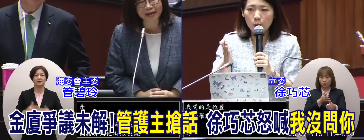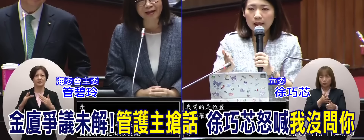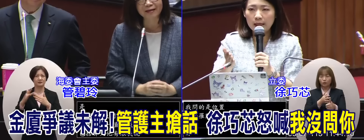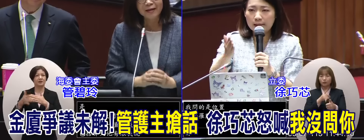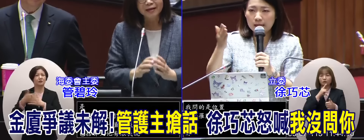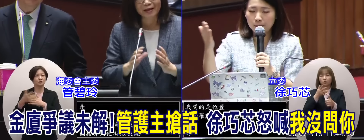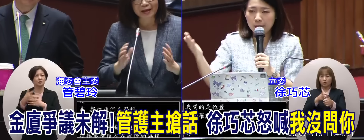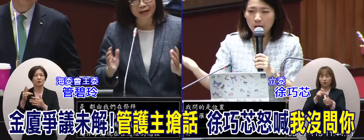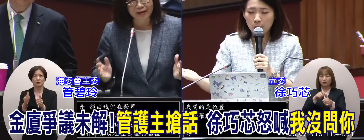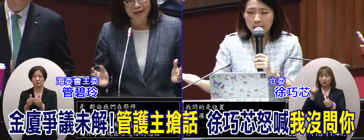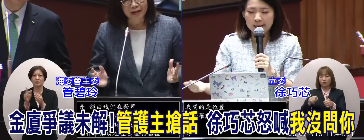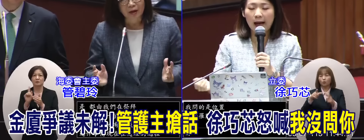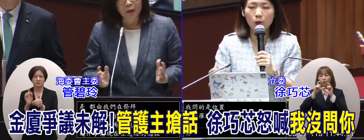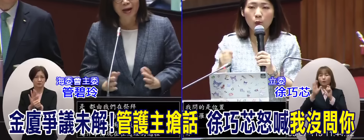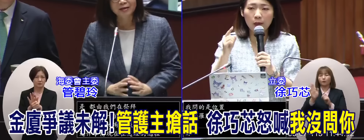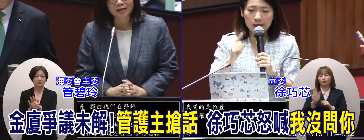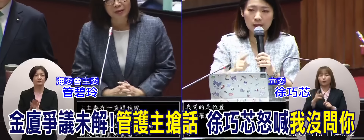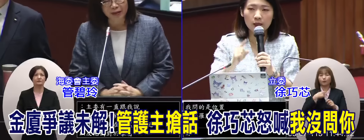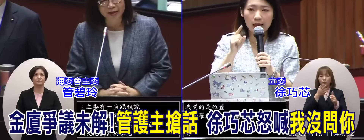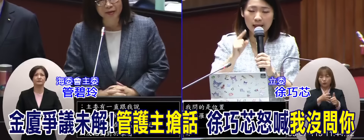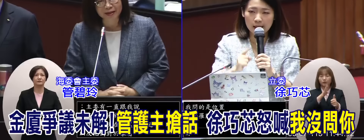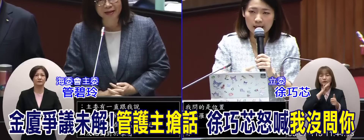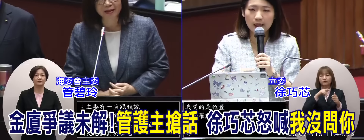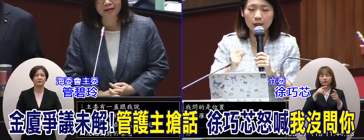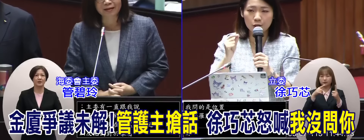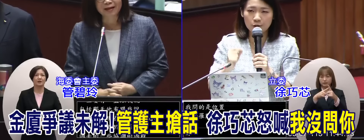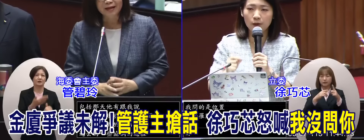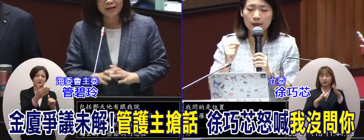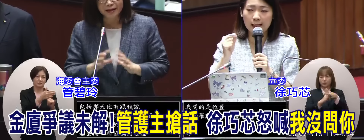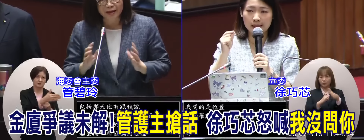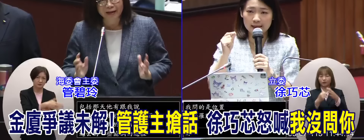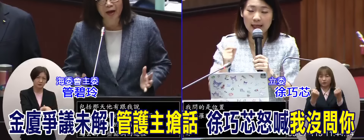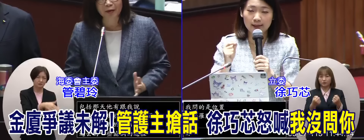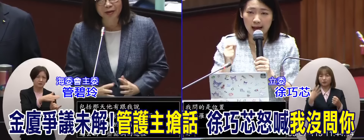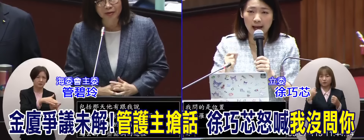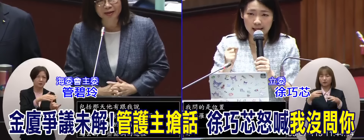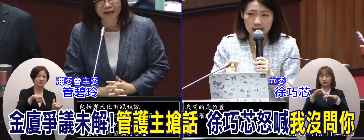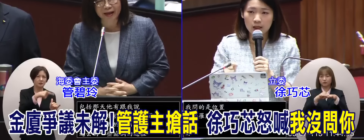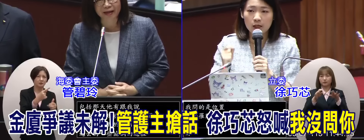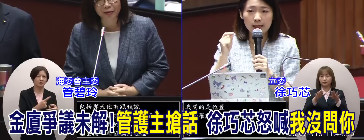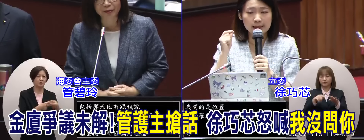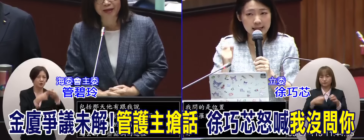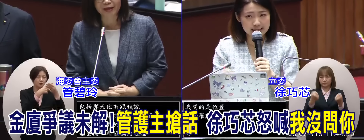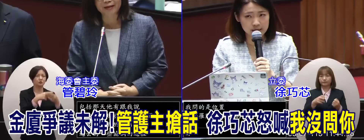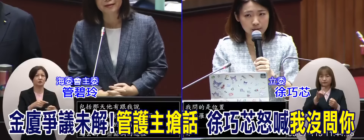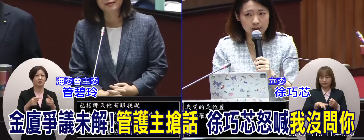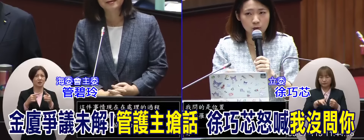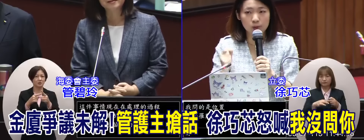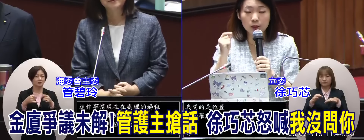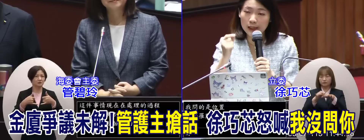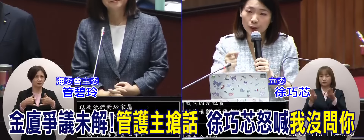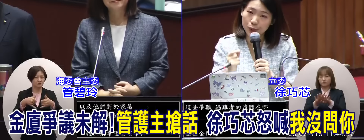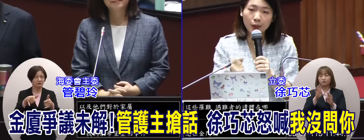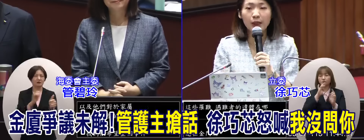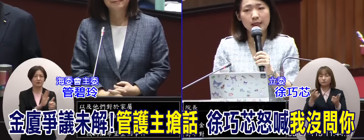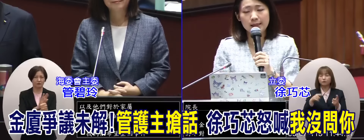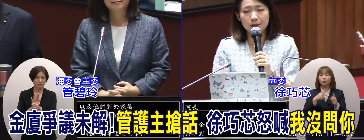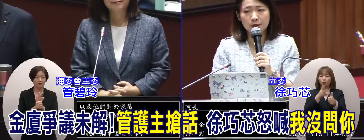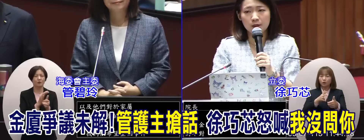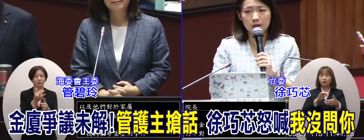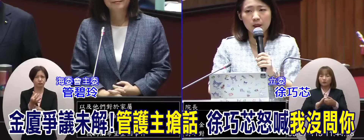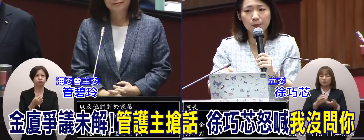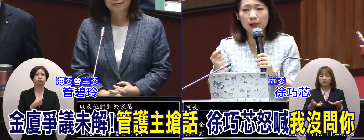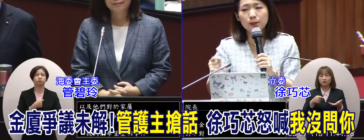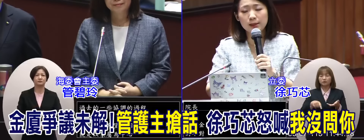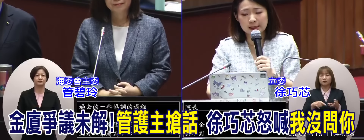问的问题，请您不要回答。我问的是他的遗体是否在哪里，人在金门。我是跟你确认一件